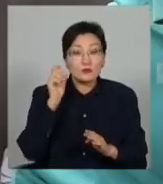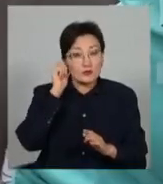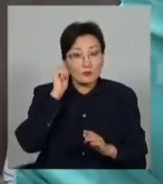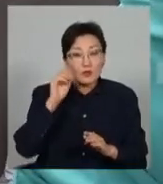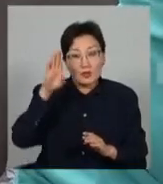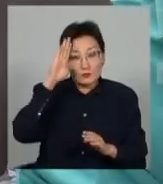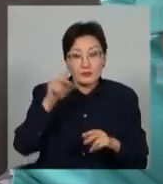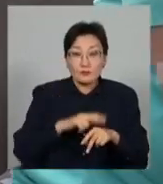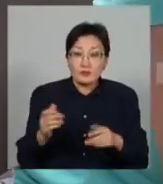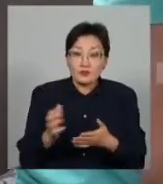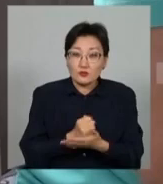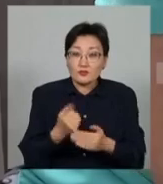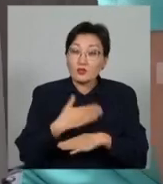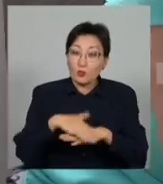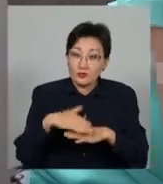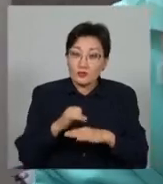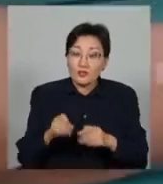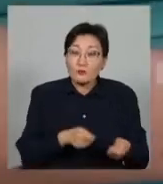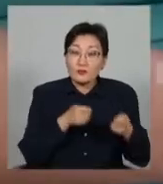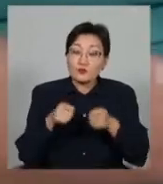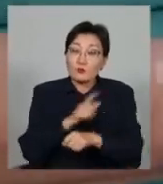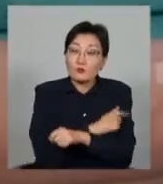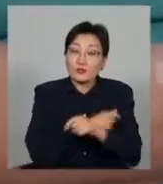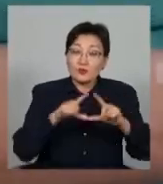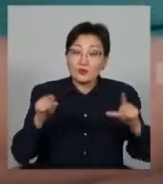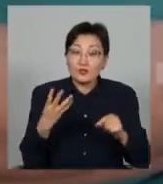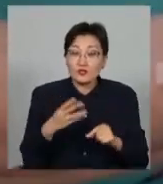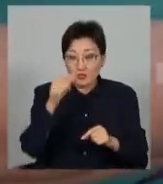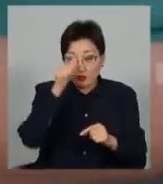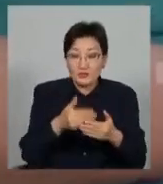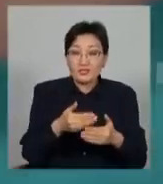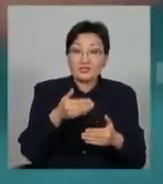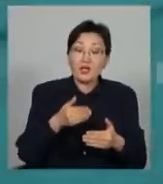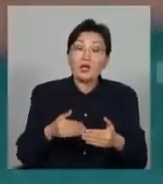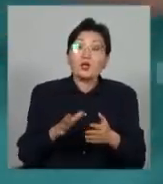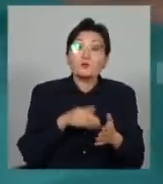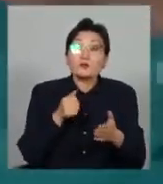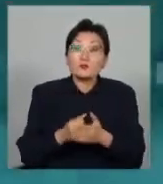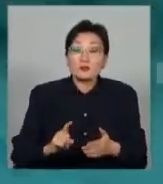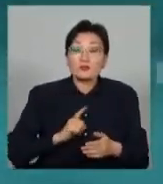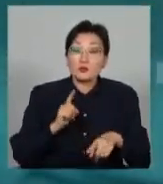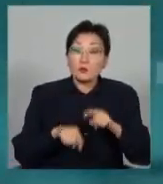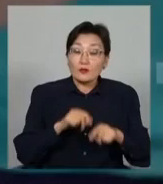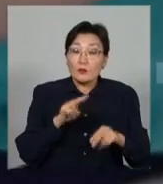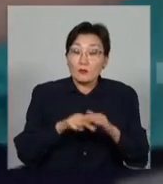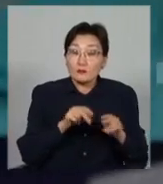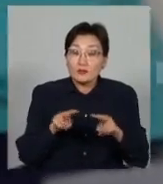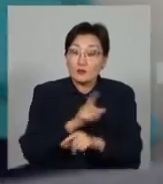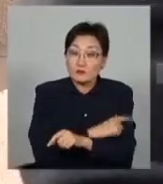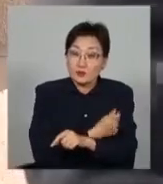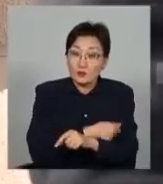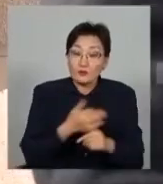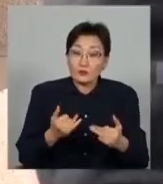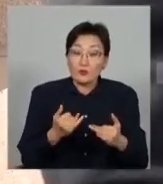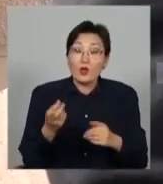Танирбергена полицейские нашли прямо на улице и доставили в больницу 4 месяца назад. С тех пор он ждал родных под присмотром врачей. И вот